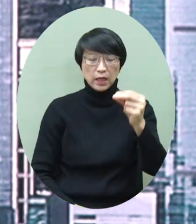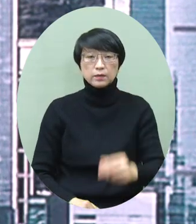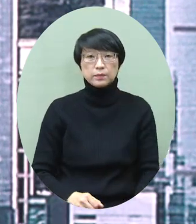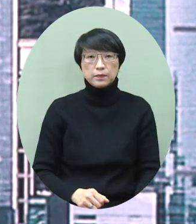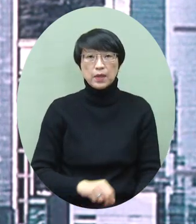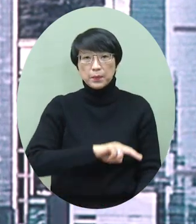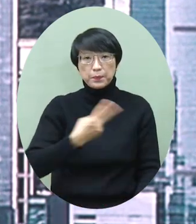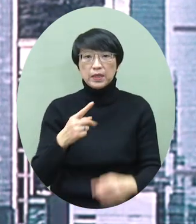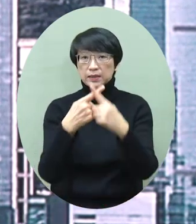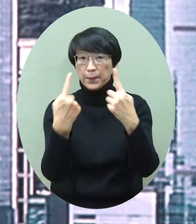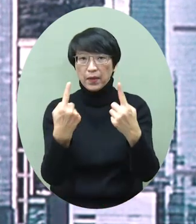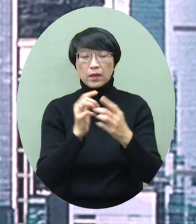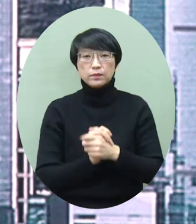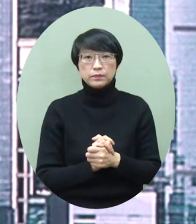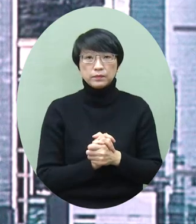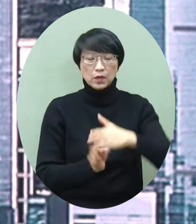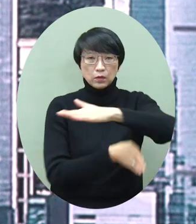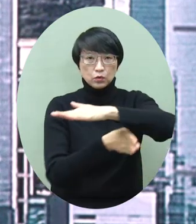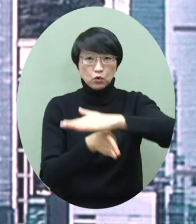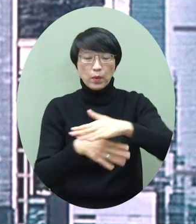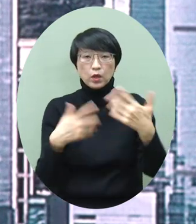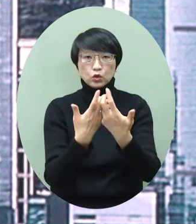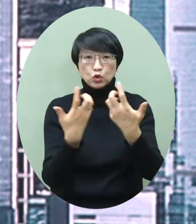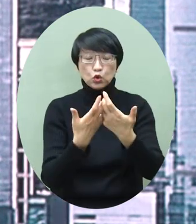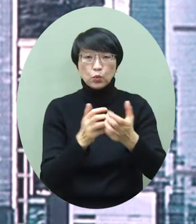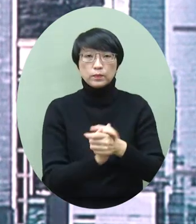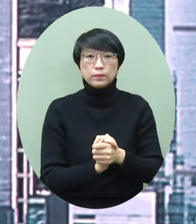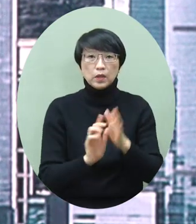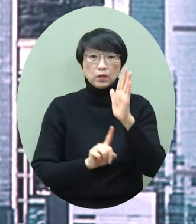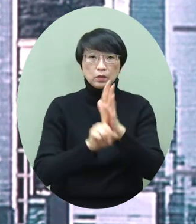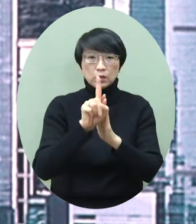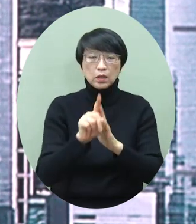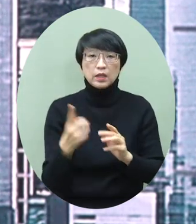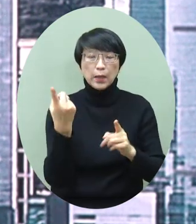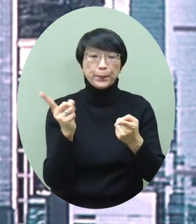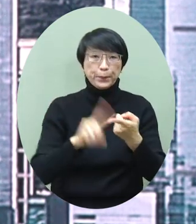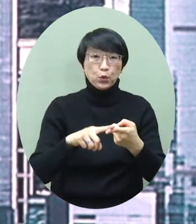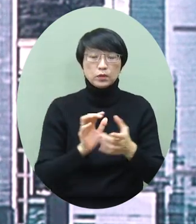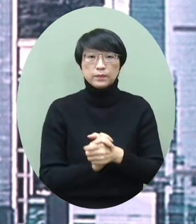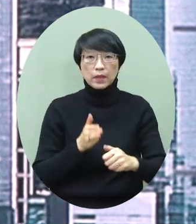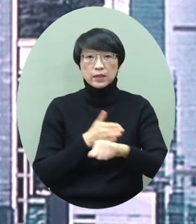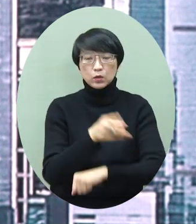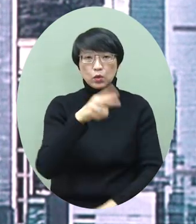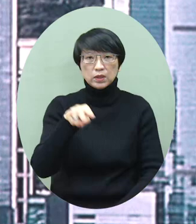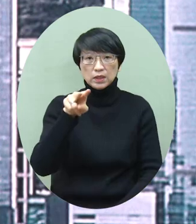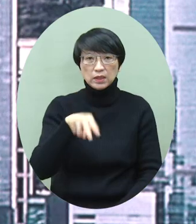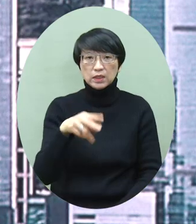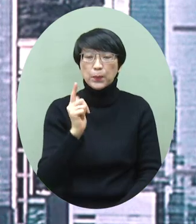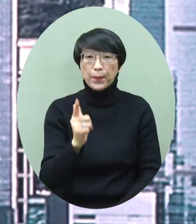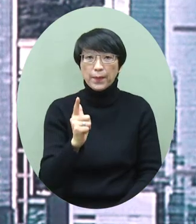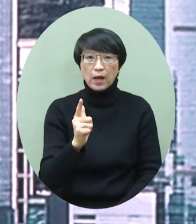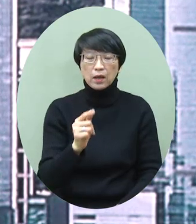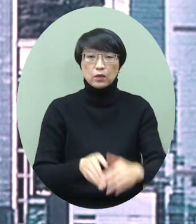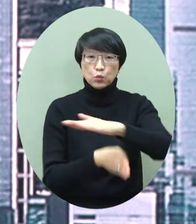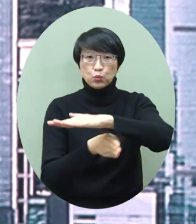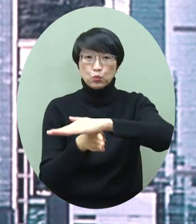到11間，房間的數目是增幅接近1倍，是超過2800間的，